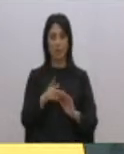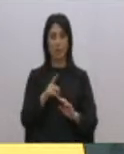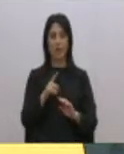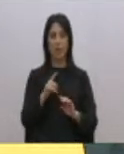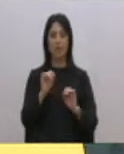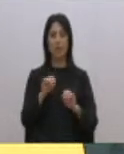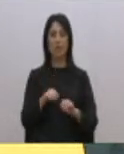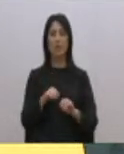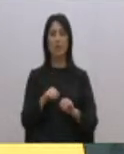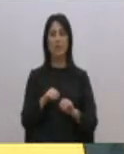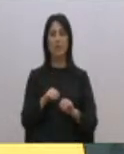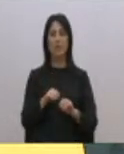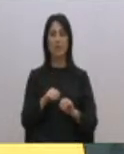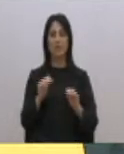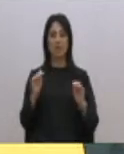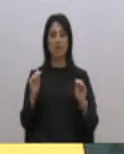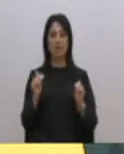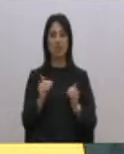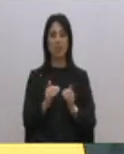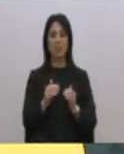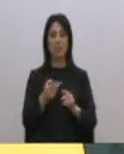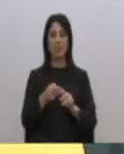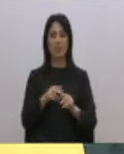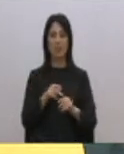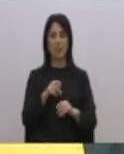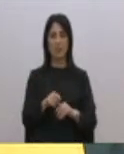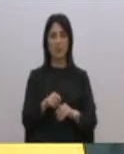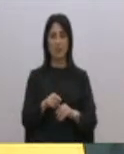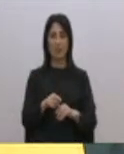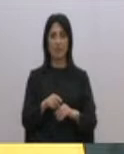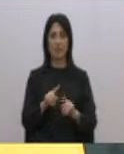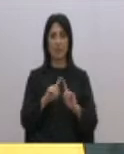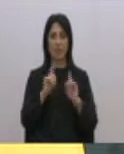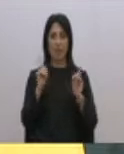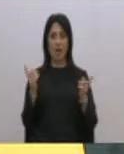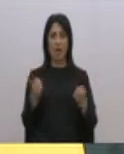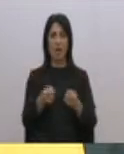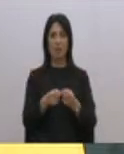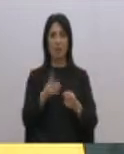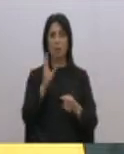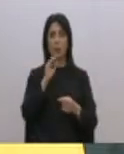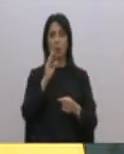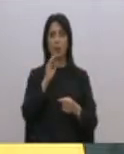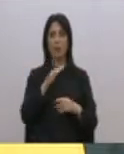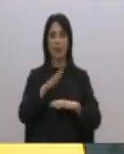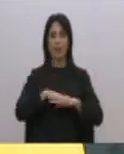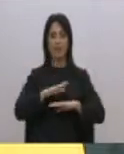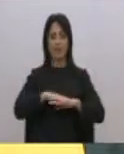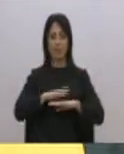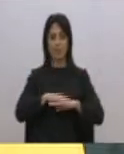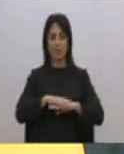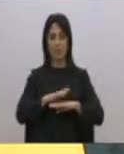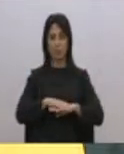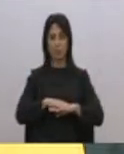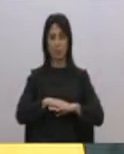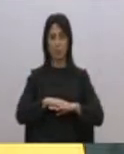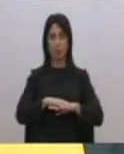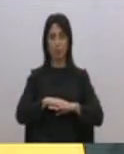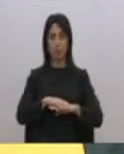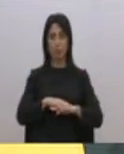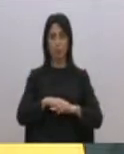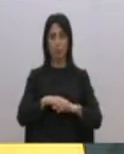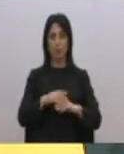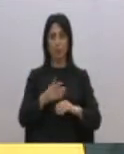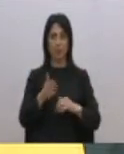შეიძლება შემცირდეს ის არეალი, როდესაც დისციპლინური